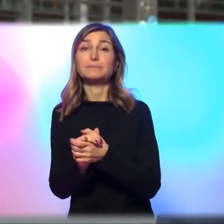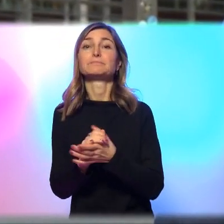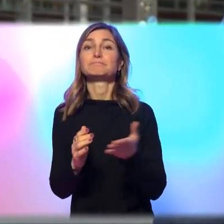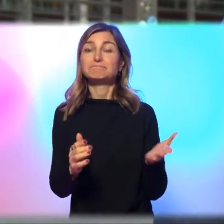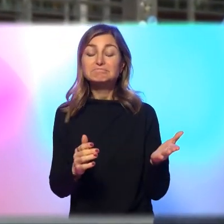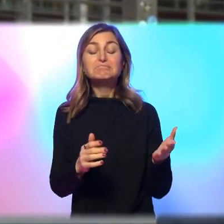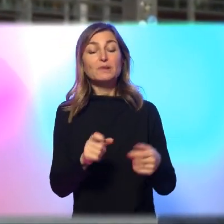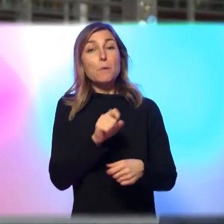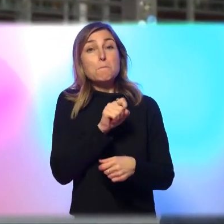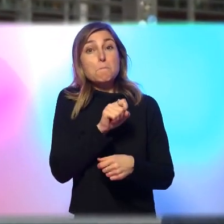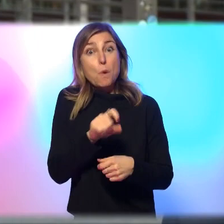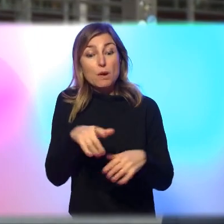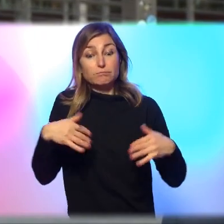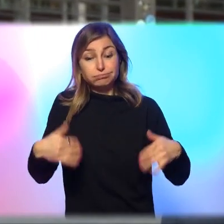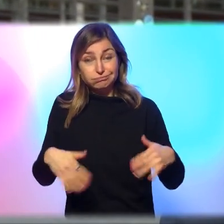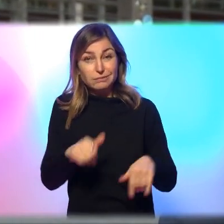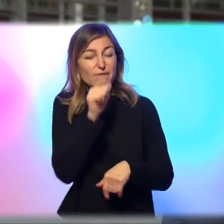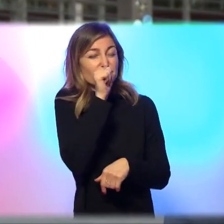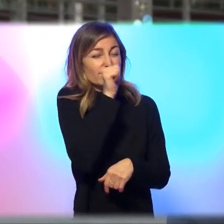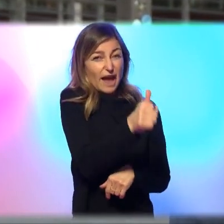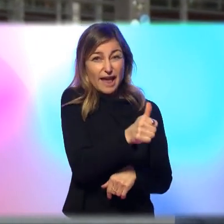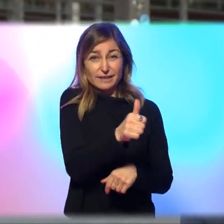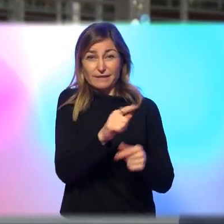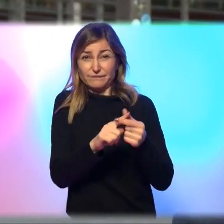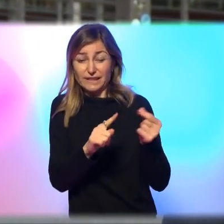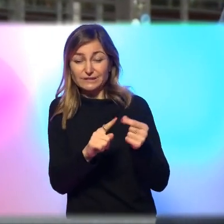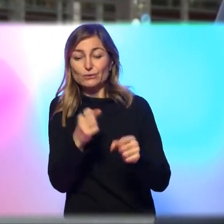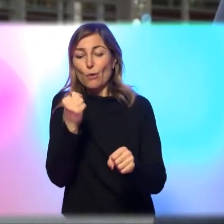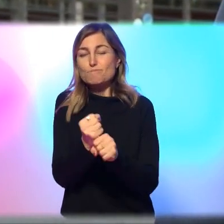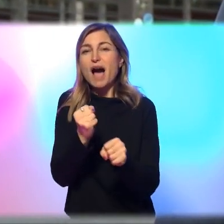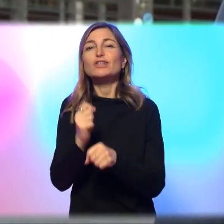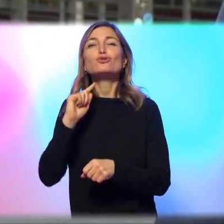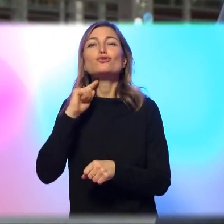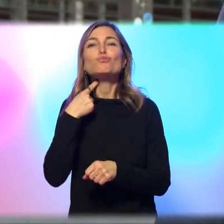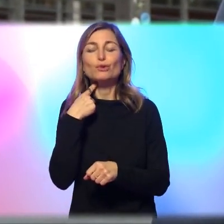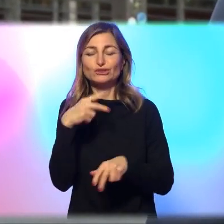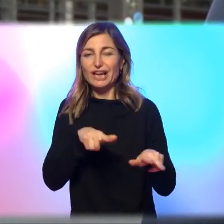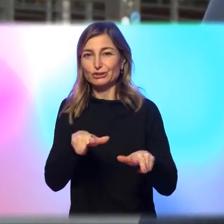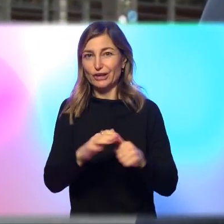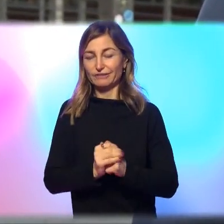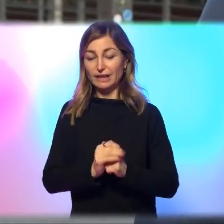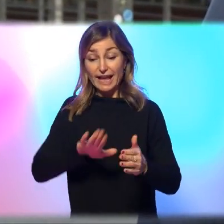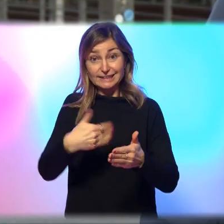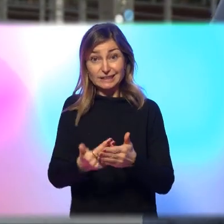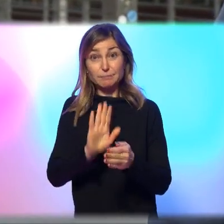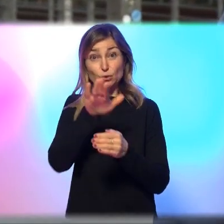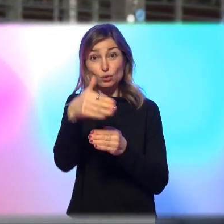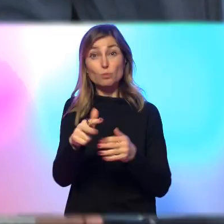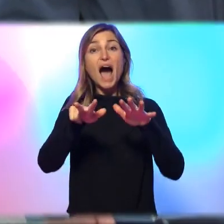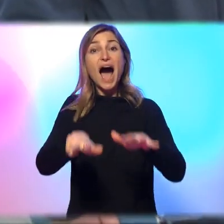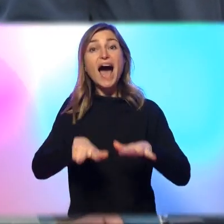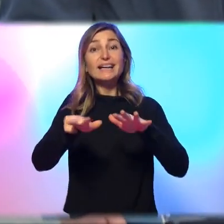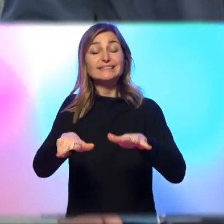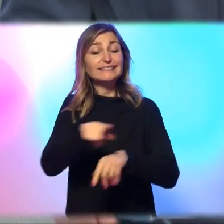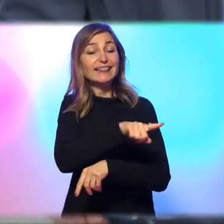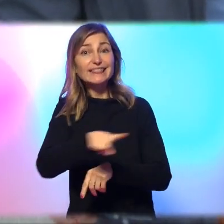sie sind frech und sie machen schmutzige Geschäfte. Es gibt über 18.000 davon. Lass